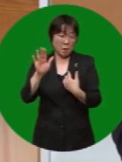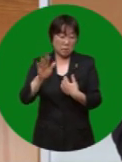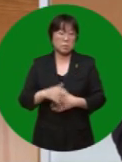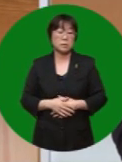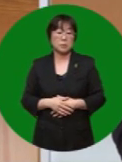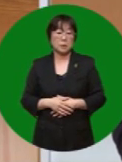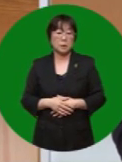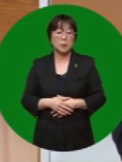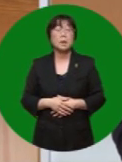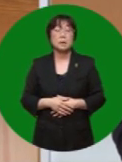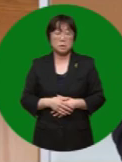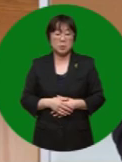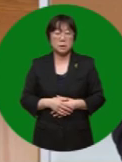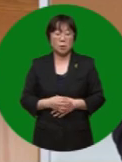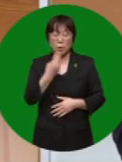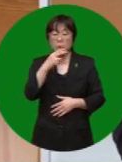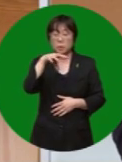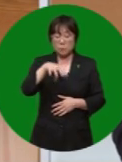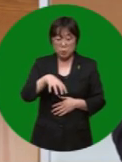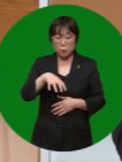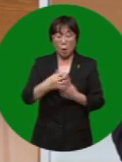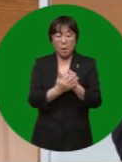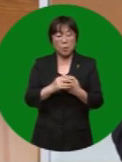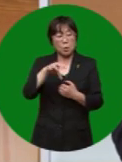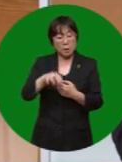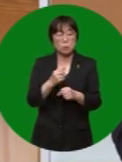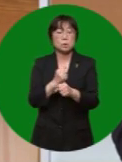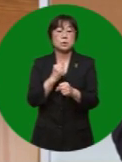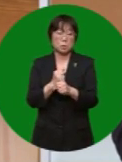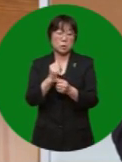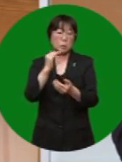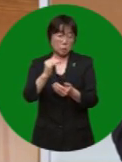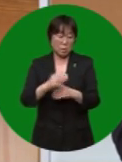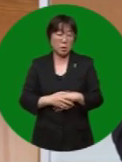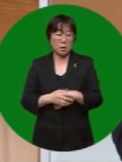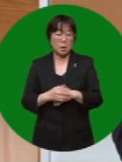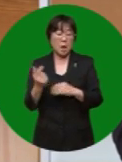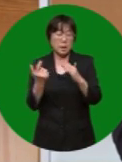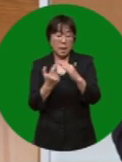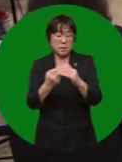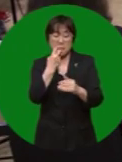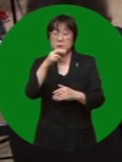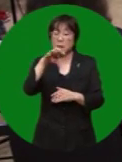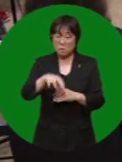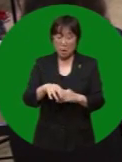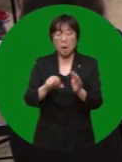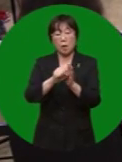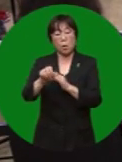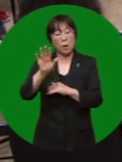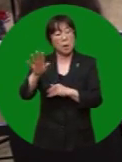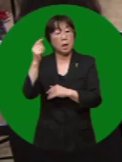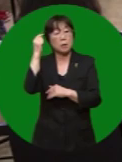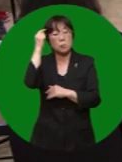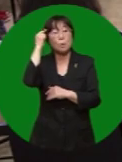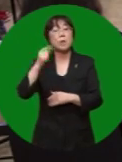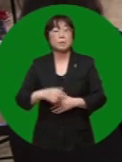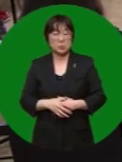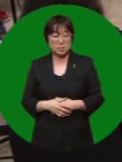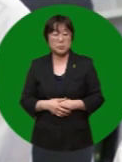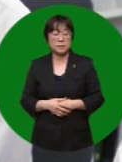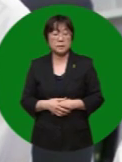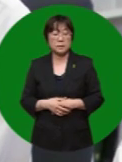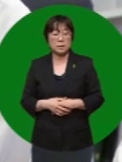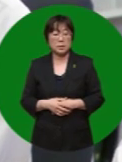ますし、そういったスペース、命を守る場所を作るということでは耐震シェルターなんかが有効なんじゃないかなとは思います